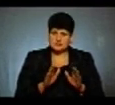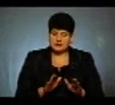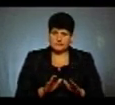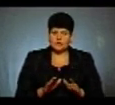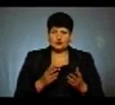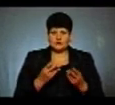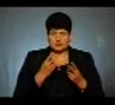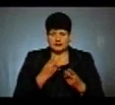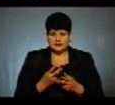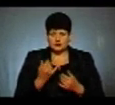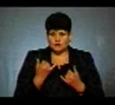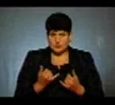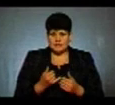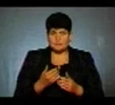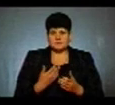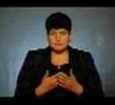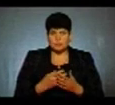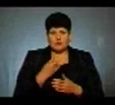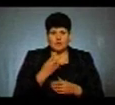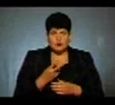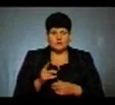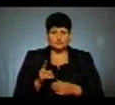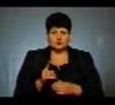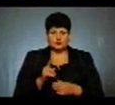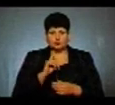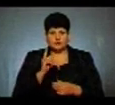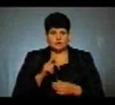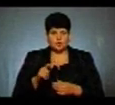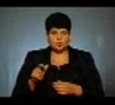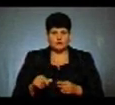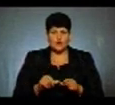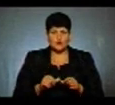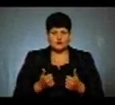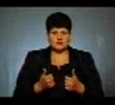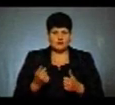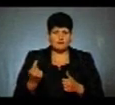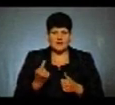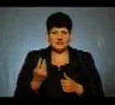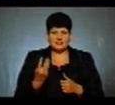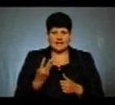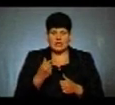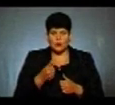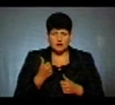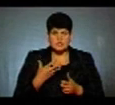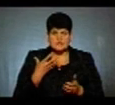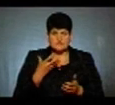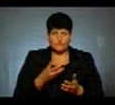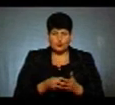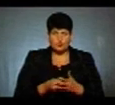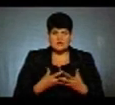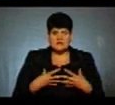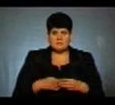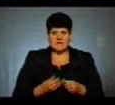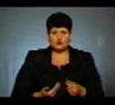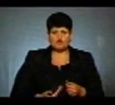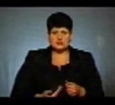дивитися сьогодні, статистика показує, що молоді люди розлучаються в перших 3 роки свого